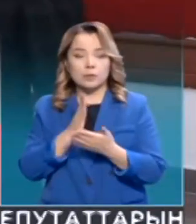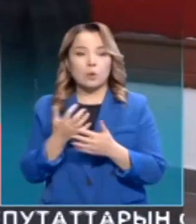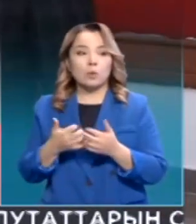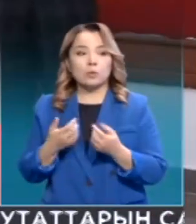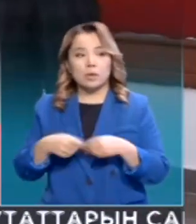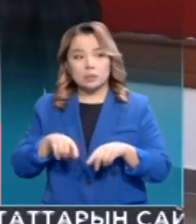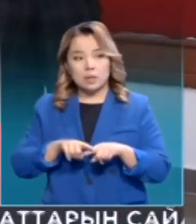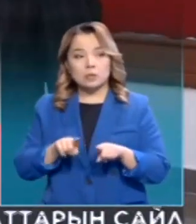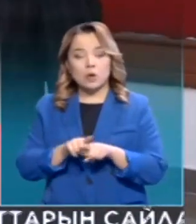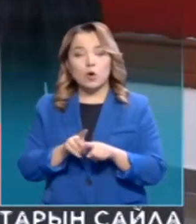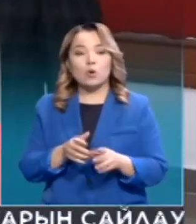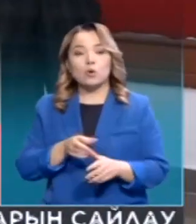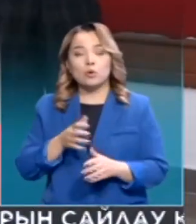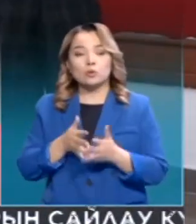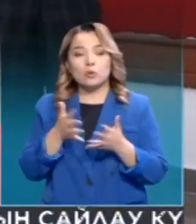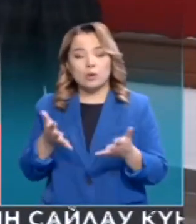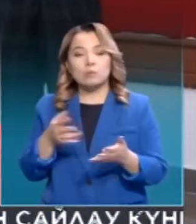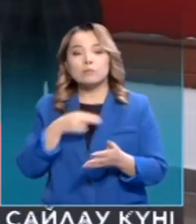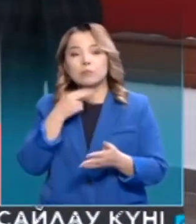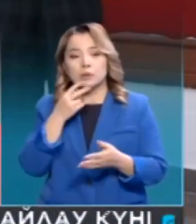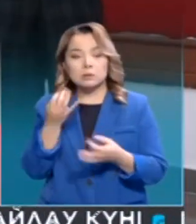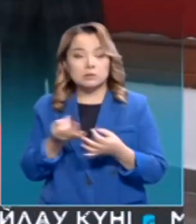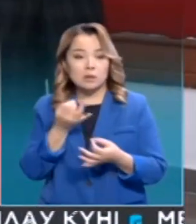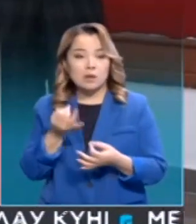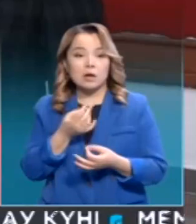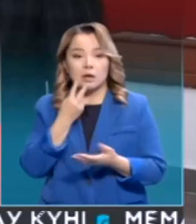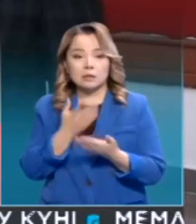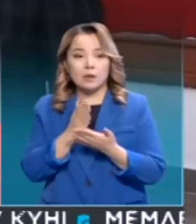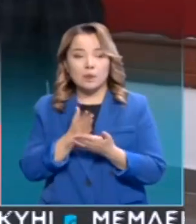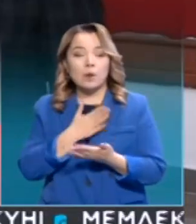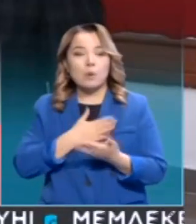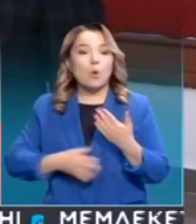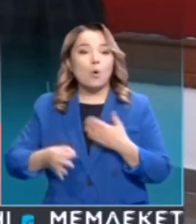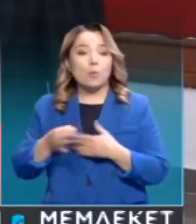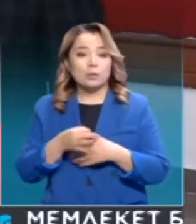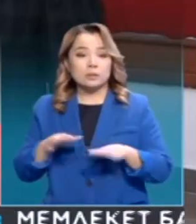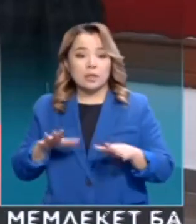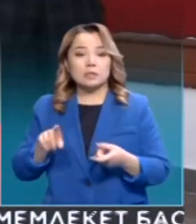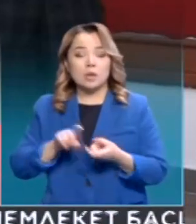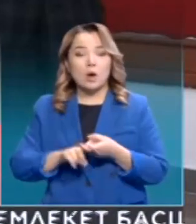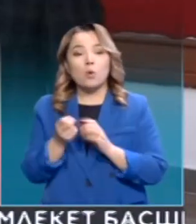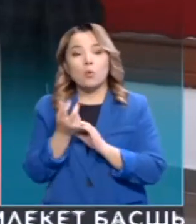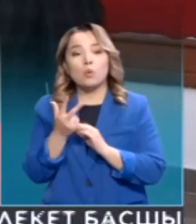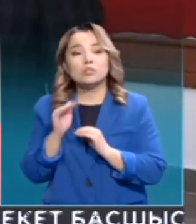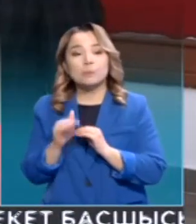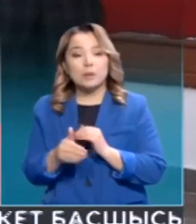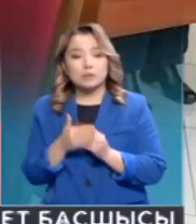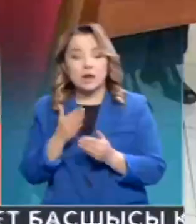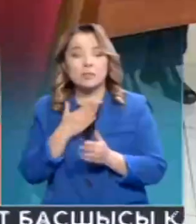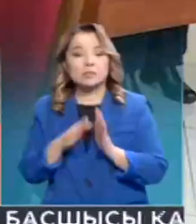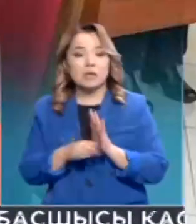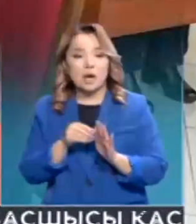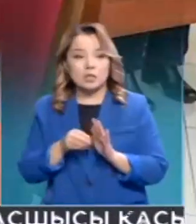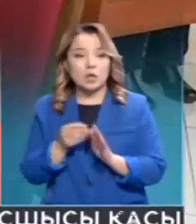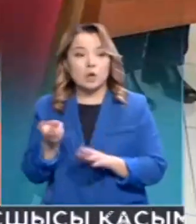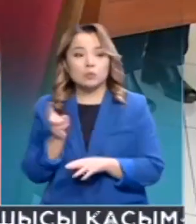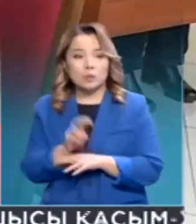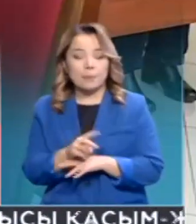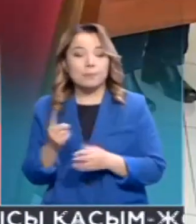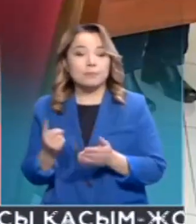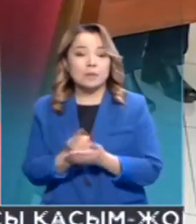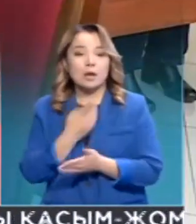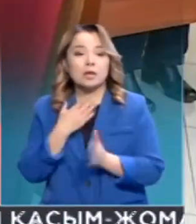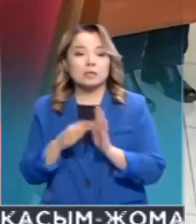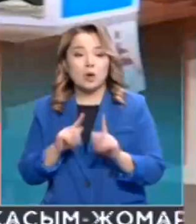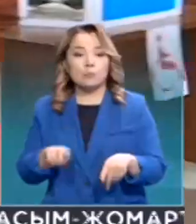ішінде үлкен бір мағлұмат ала келдім. Біздің облысымызда 13 мың сайлаушы алғаш рет